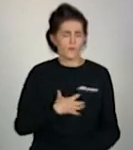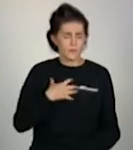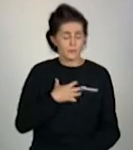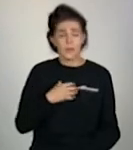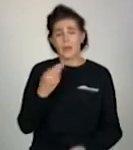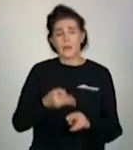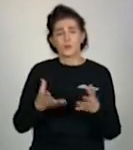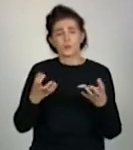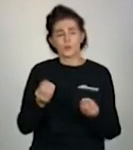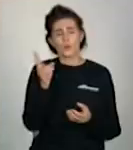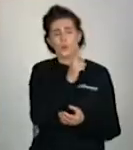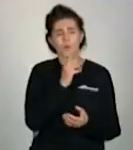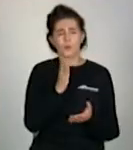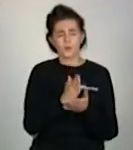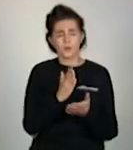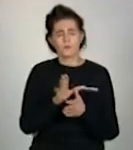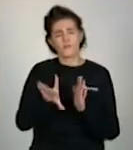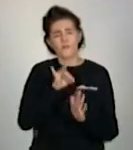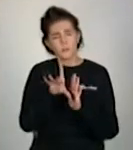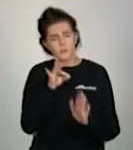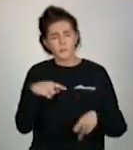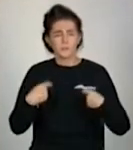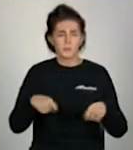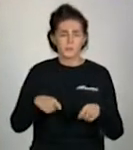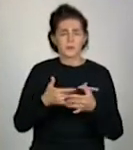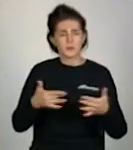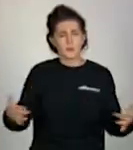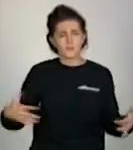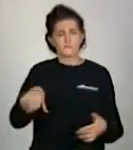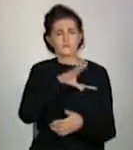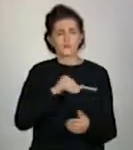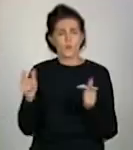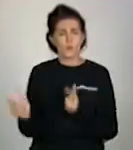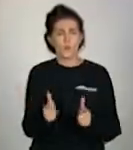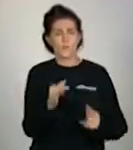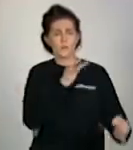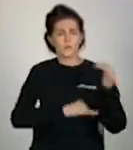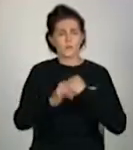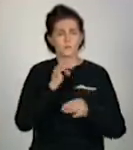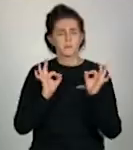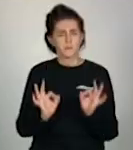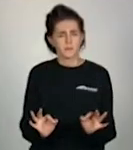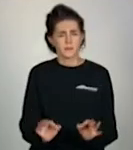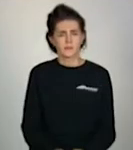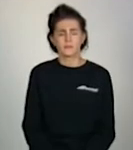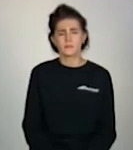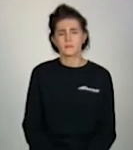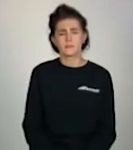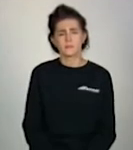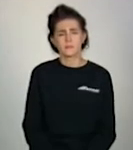деякі працедавці перебірливі, тому претендентам на вакансію варто налаштуватися на співбесіду. Часто це